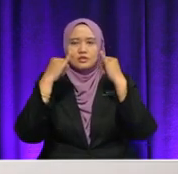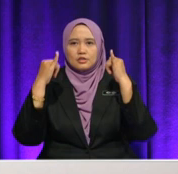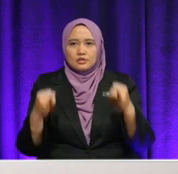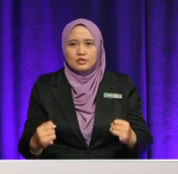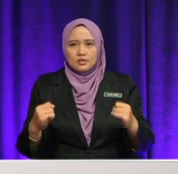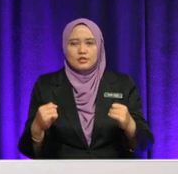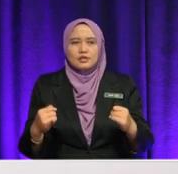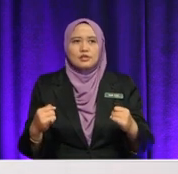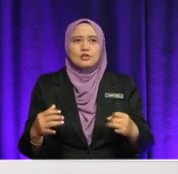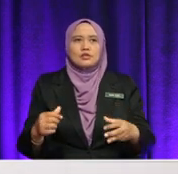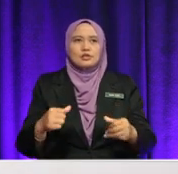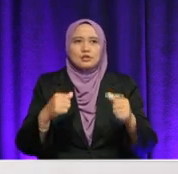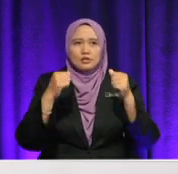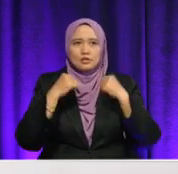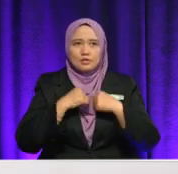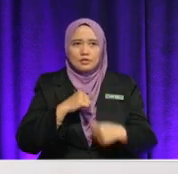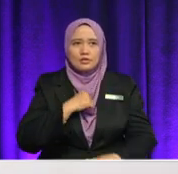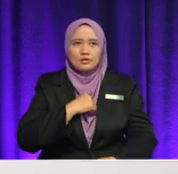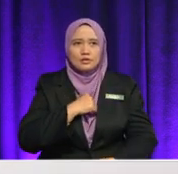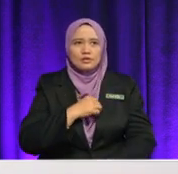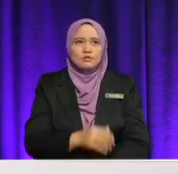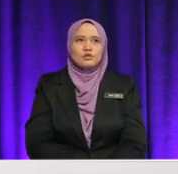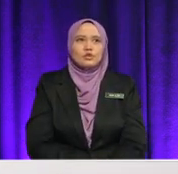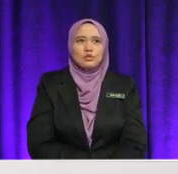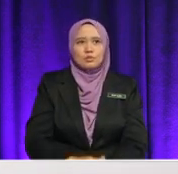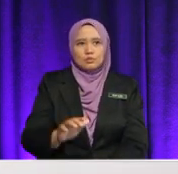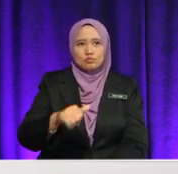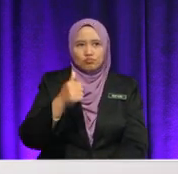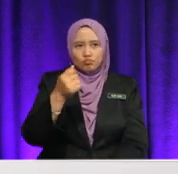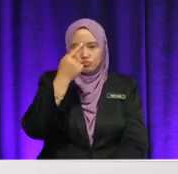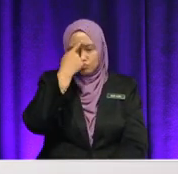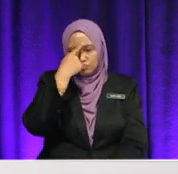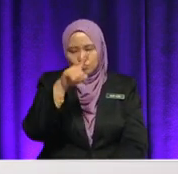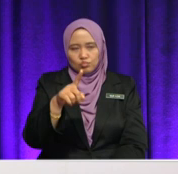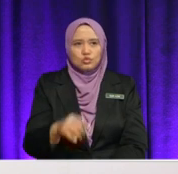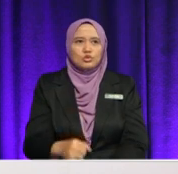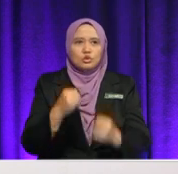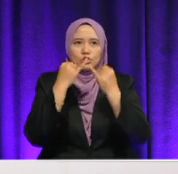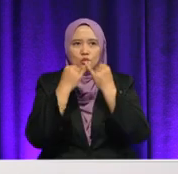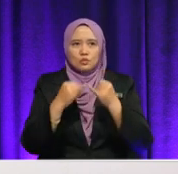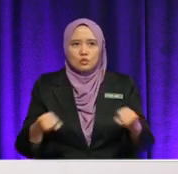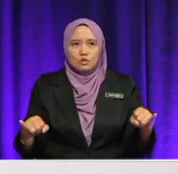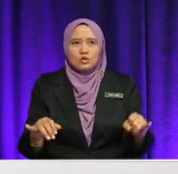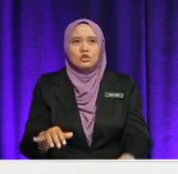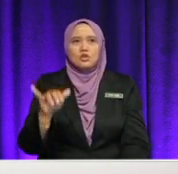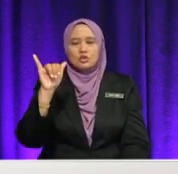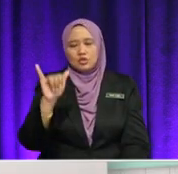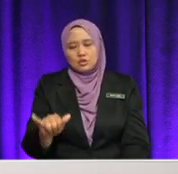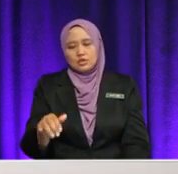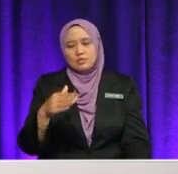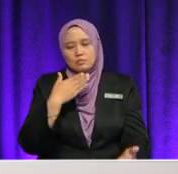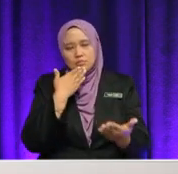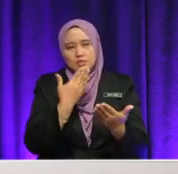peluang yang adil kepada rakyat untuk mengambil bagian dalam politik tempat anda mengamalkan demokrasi di negara